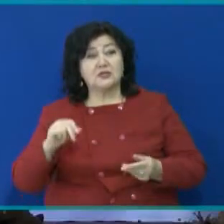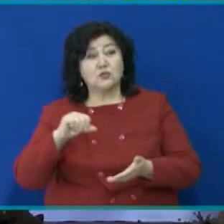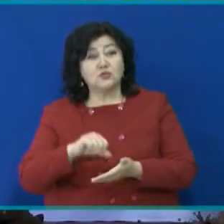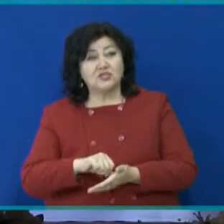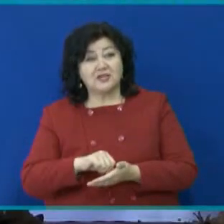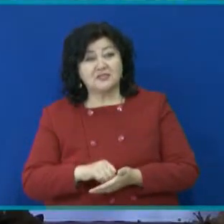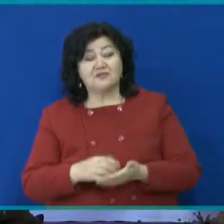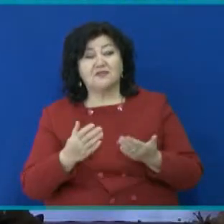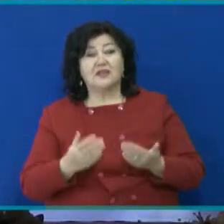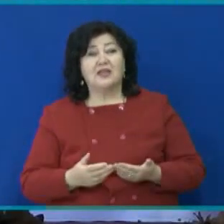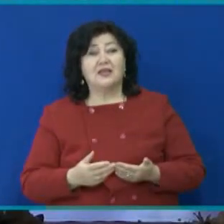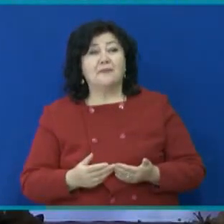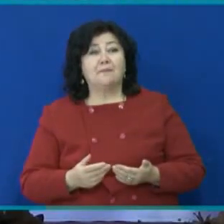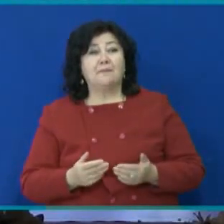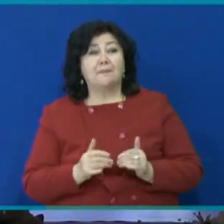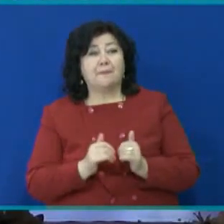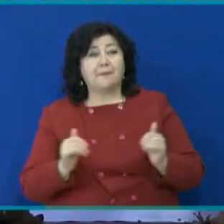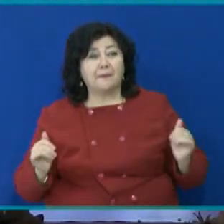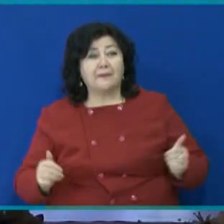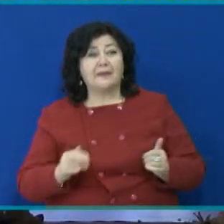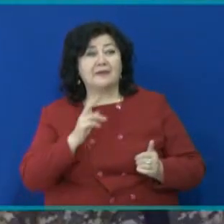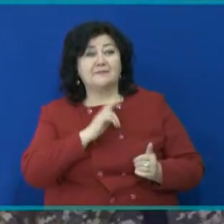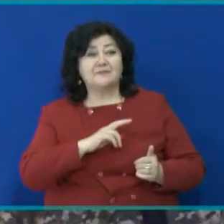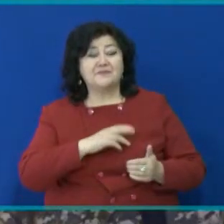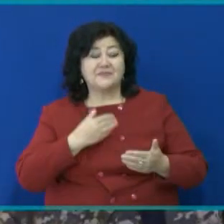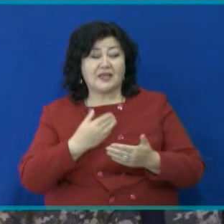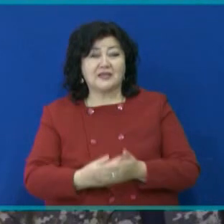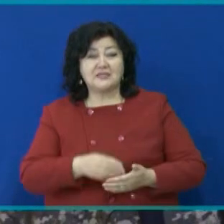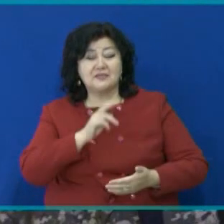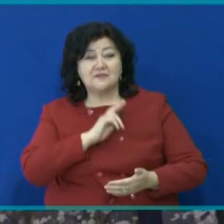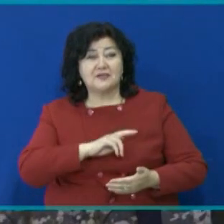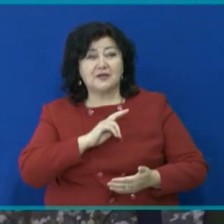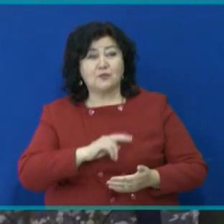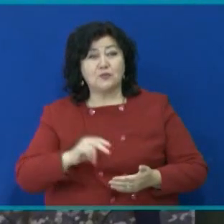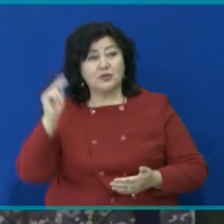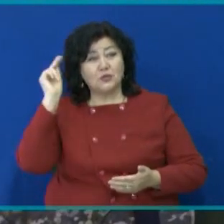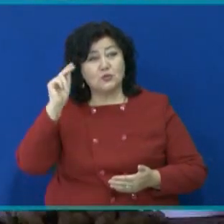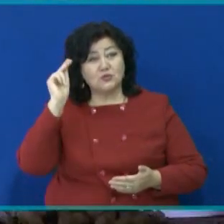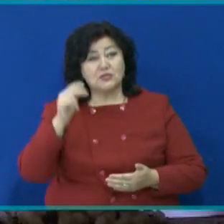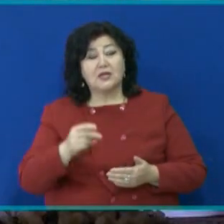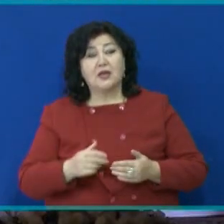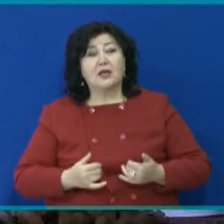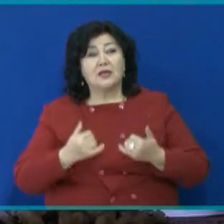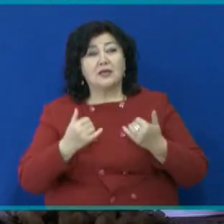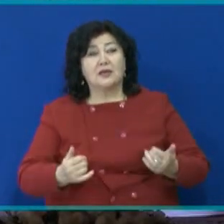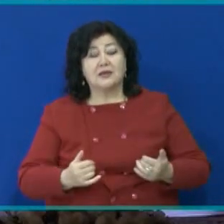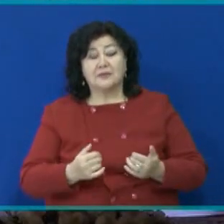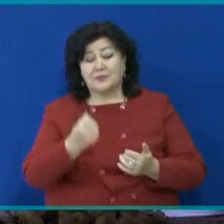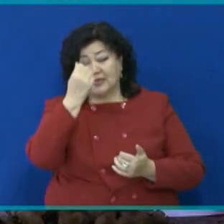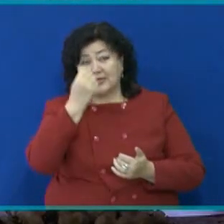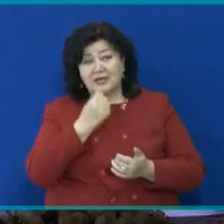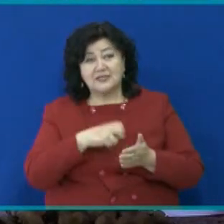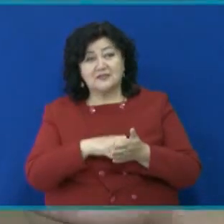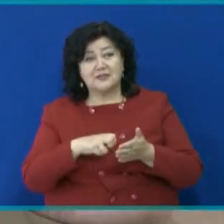көтеріп, қолданысын кеңейту шараларына белсене қатысқандарға Семей қаласы әкімінің құрмет грамотасы мен бөлім жетекшісінің алғыс